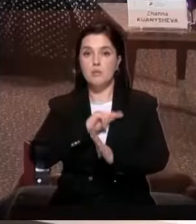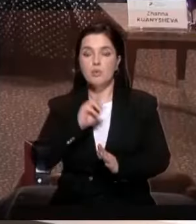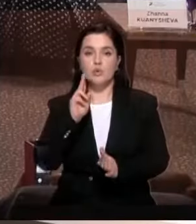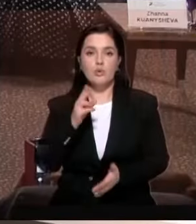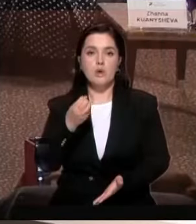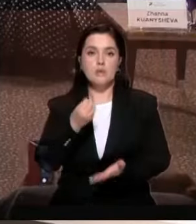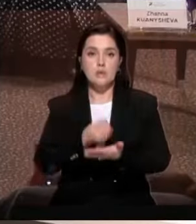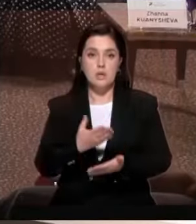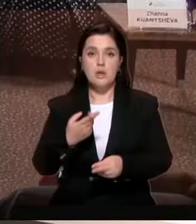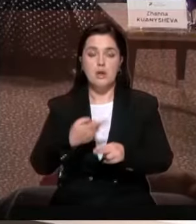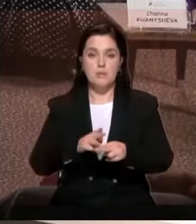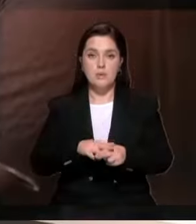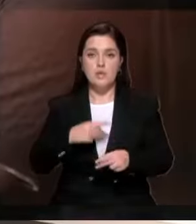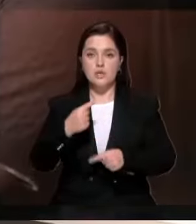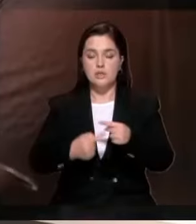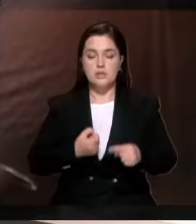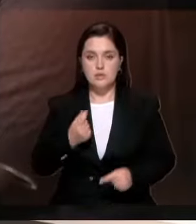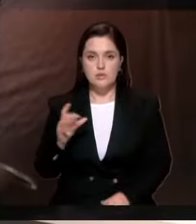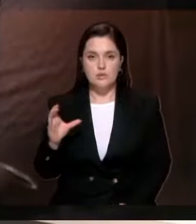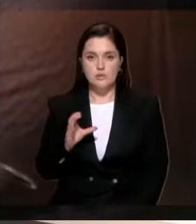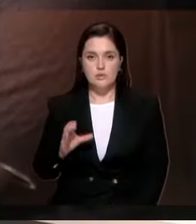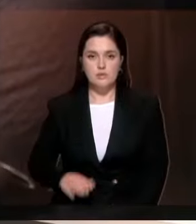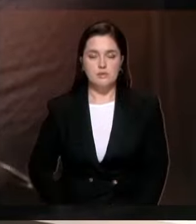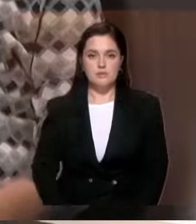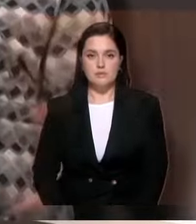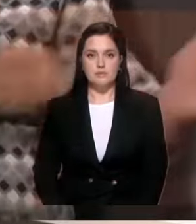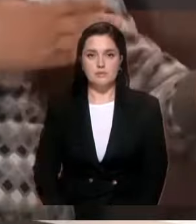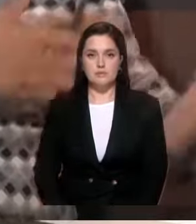оценивает об этом и многом другом Уже через несколько